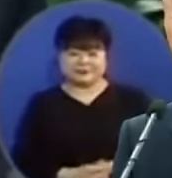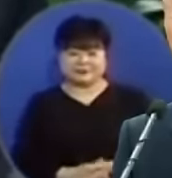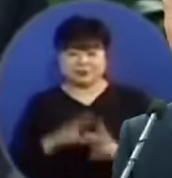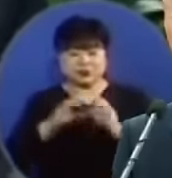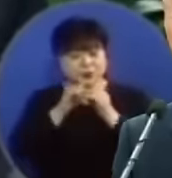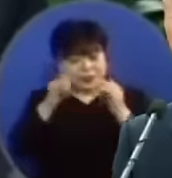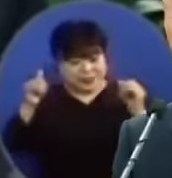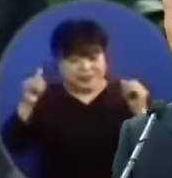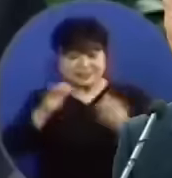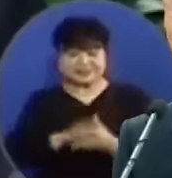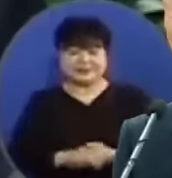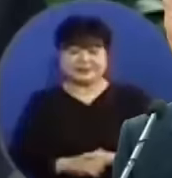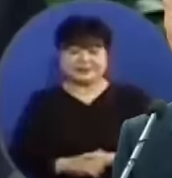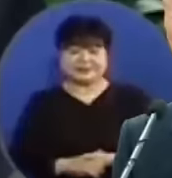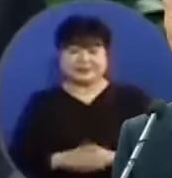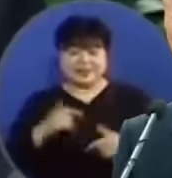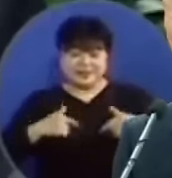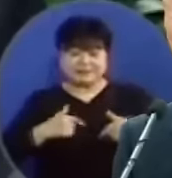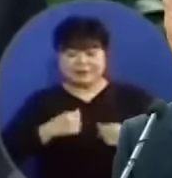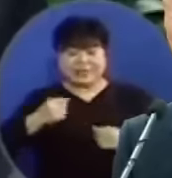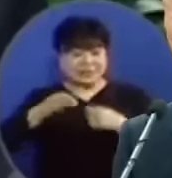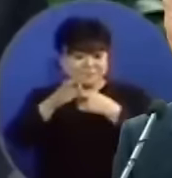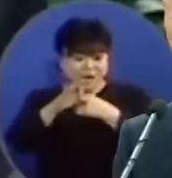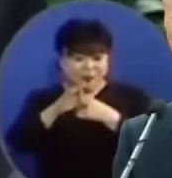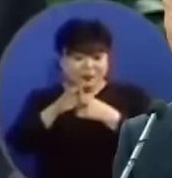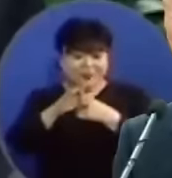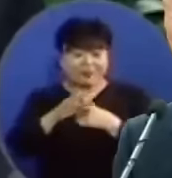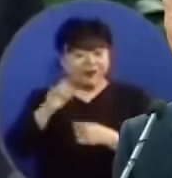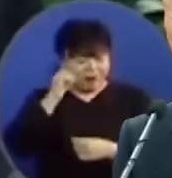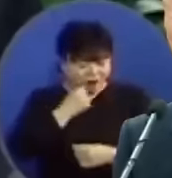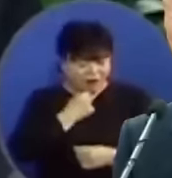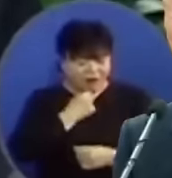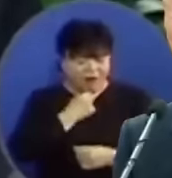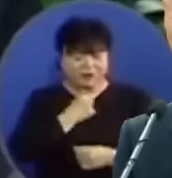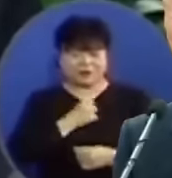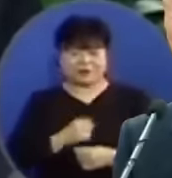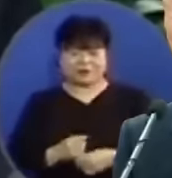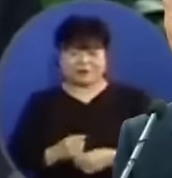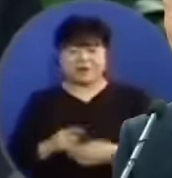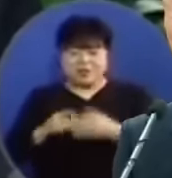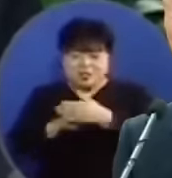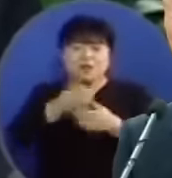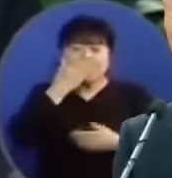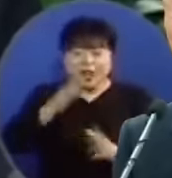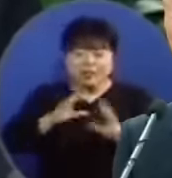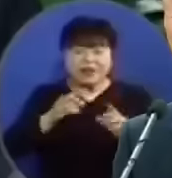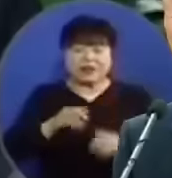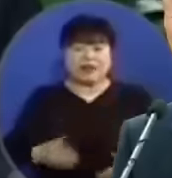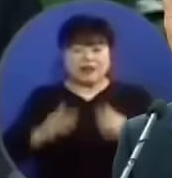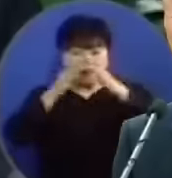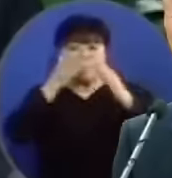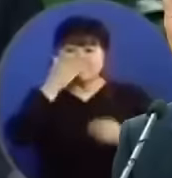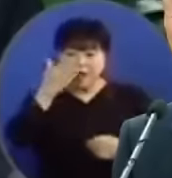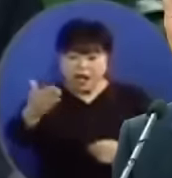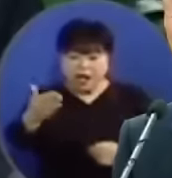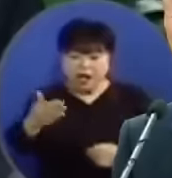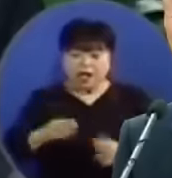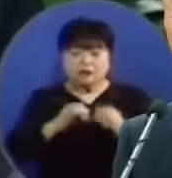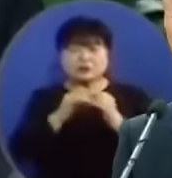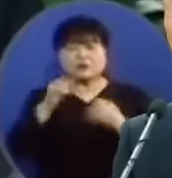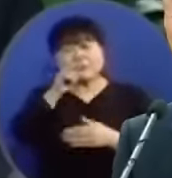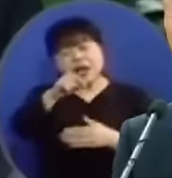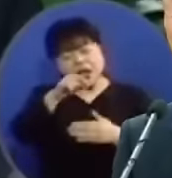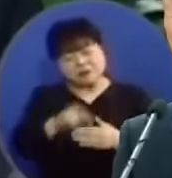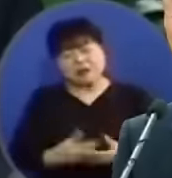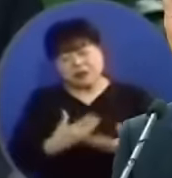국민들이 기쁨을 가지면 어떤 어려운 역경에도 극복하고 나라를 건설할 수 있습니다만 국민들이